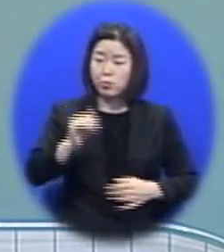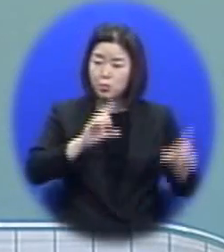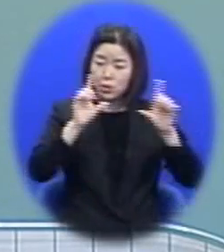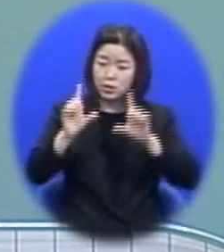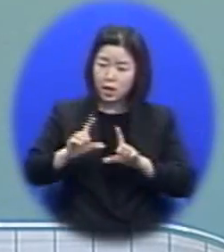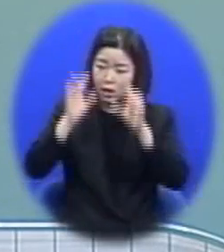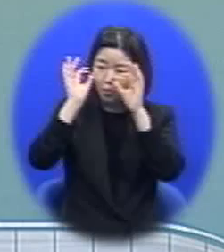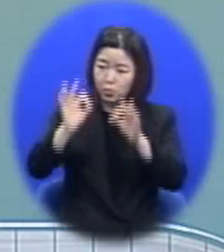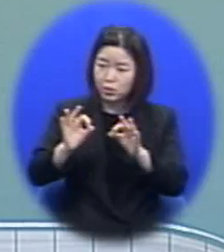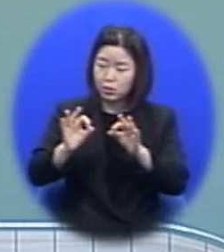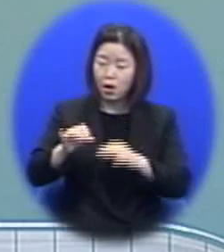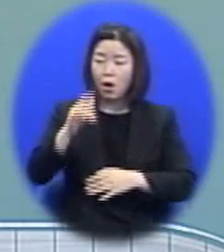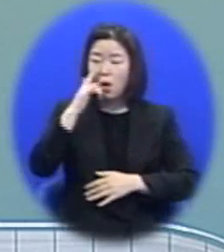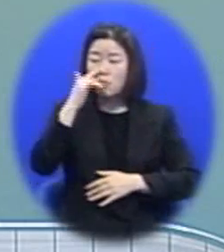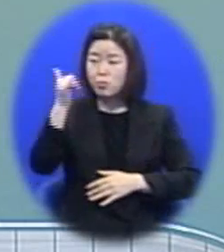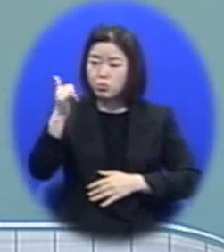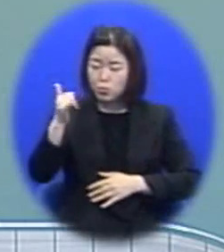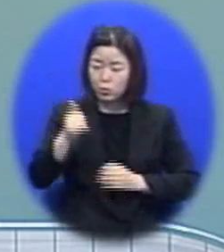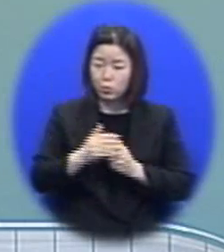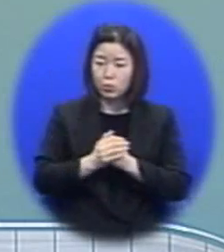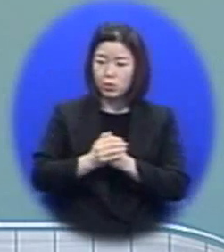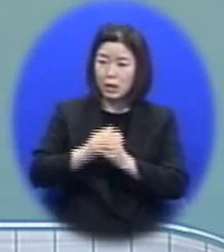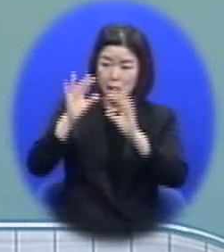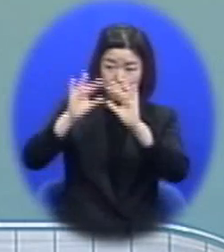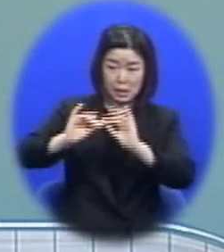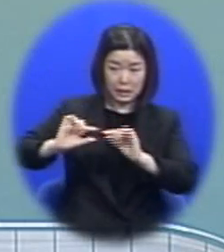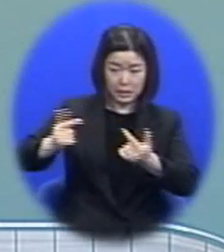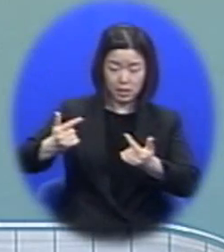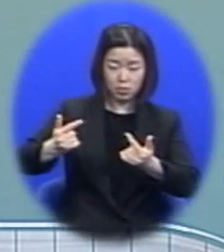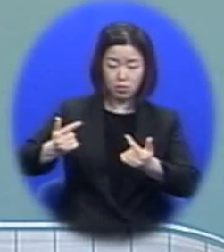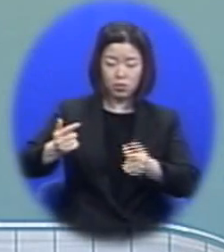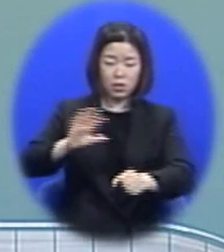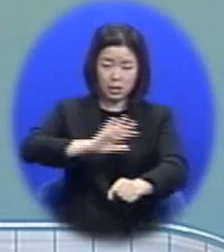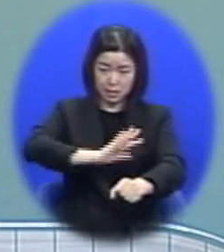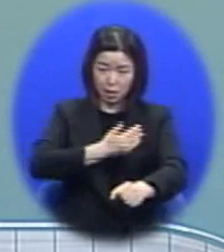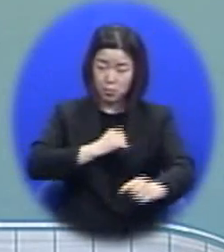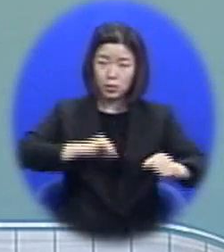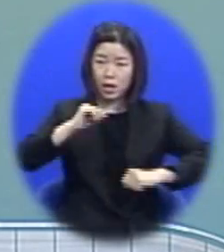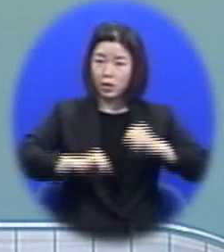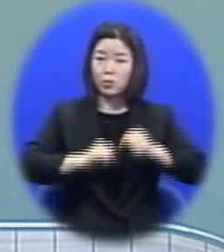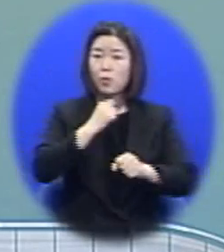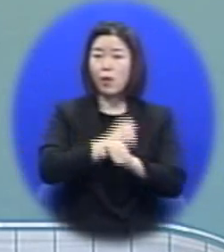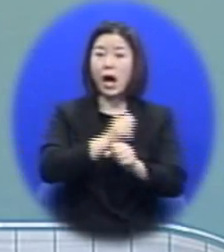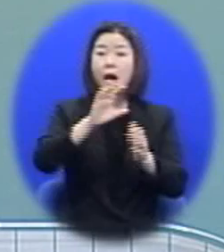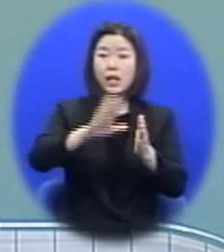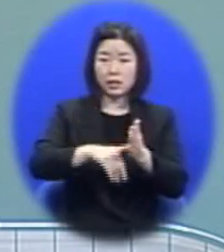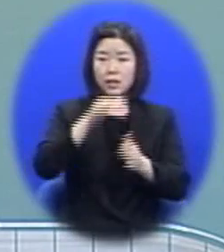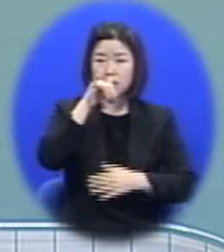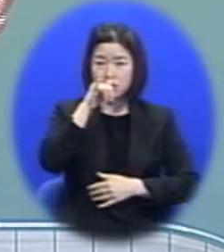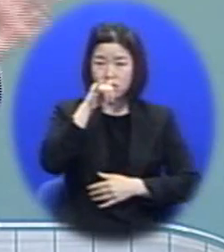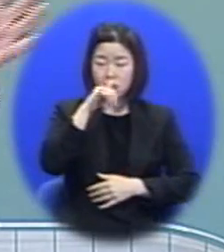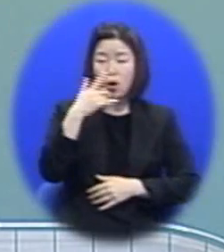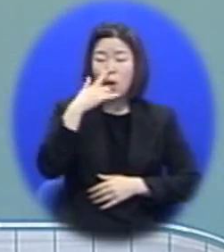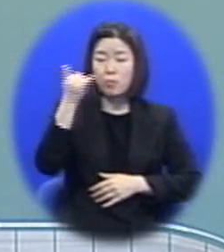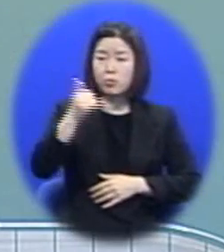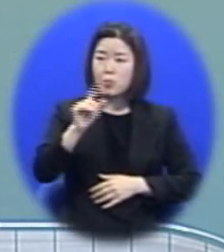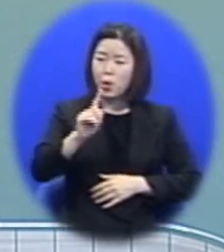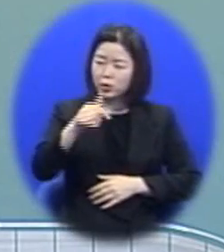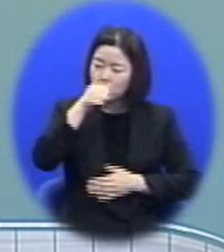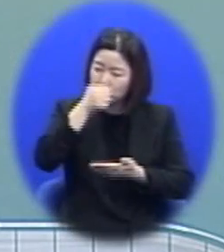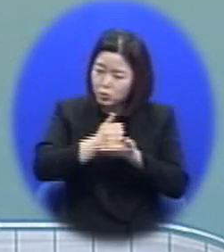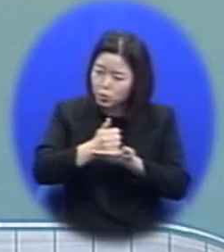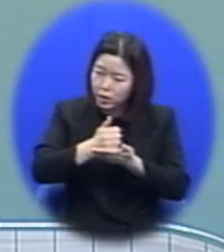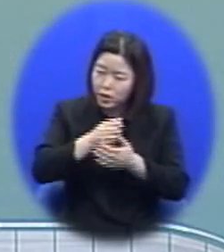모순된 행동이 있고 부모도 잘못된 일을 할 때도 있고 부모님에게서 어떤 죄성을 보기도